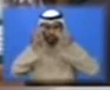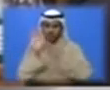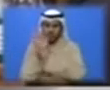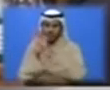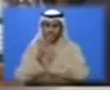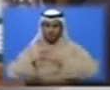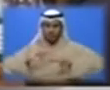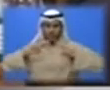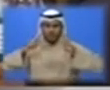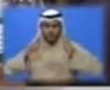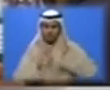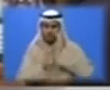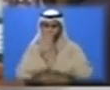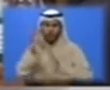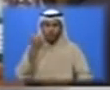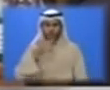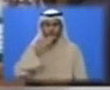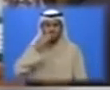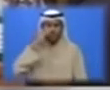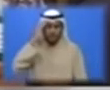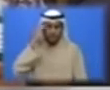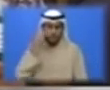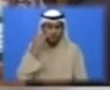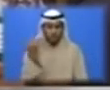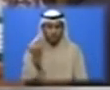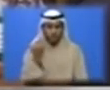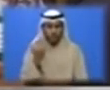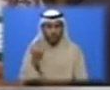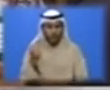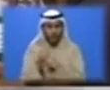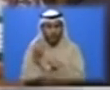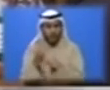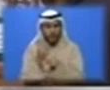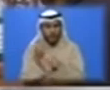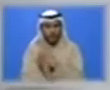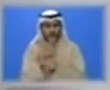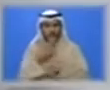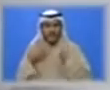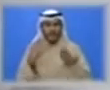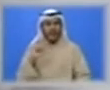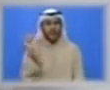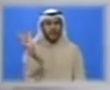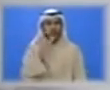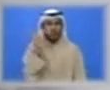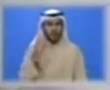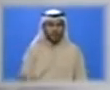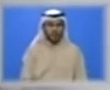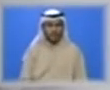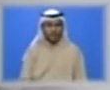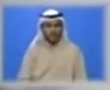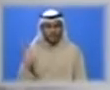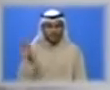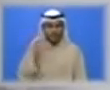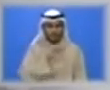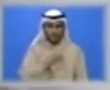المعالجات الخاصة بتعزيز دور المرأة وتعظيم مكانتها في بناء المجتمعات المسلمة والعمل على تذليل الصعوبات